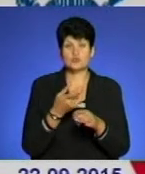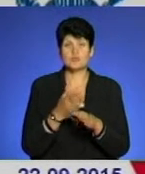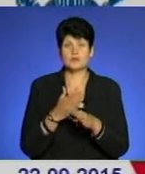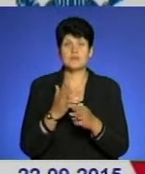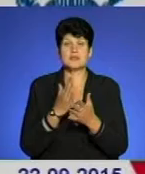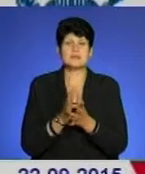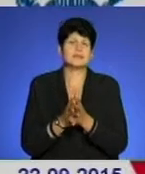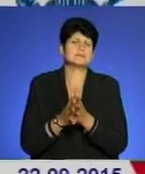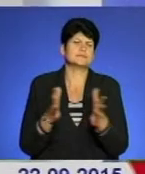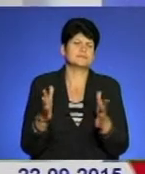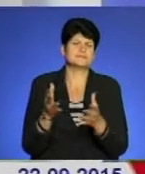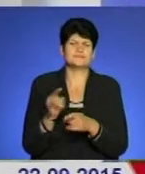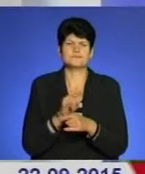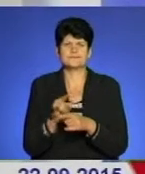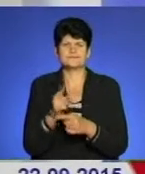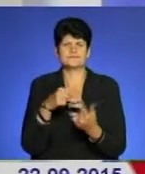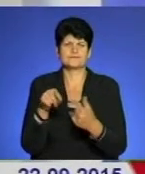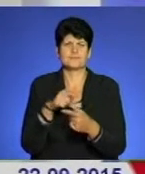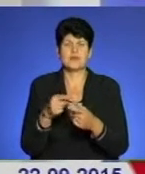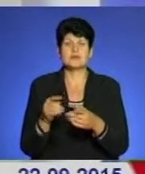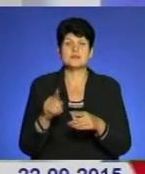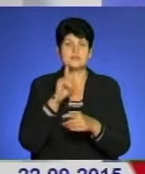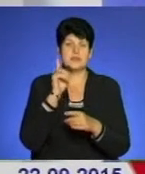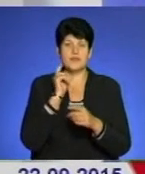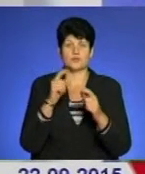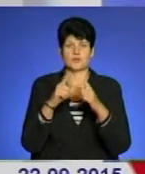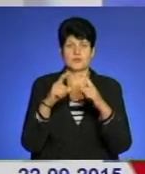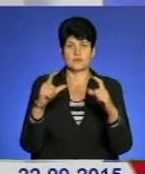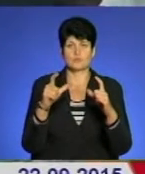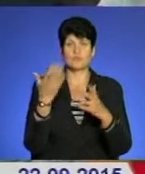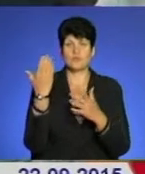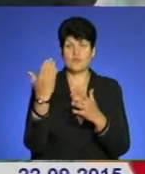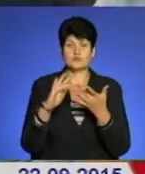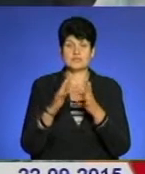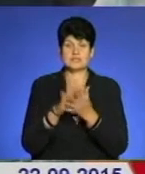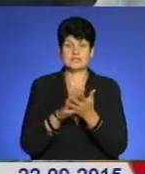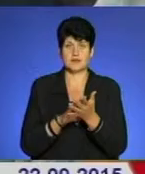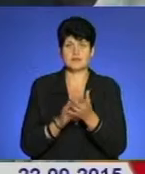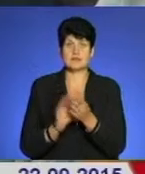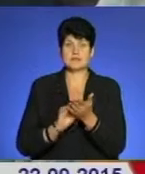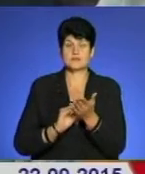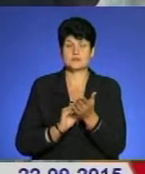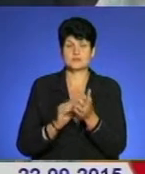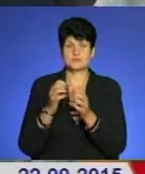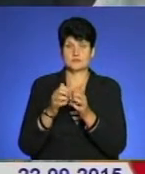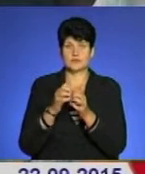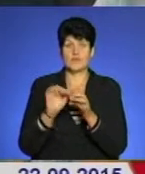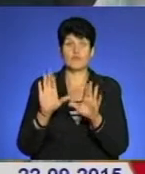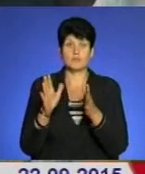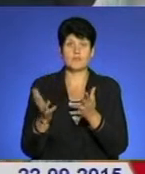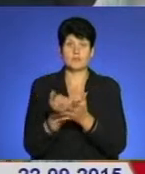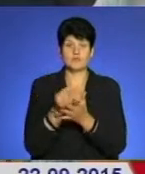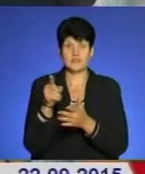відбуваються наймасштабніші махінації із зеленою картою. Бо якщо вашу інтернет-заявку заповнили посередники, у випадку виграшу від